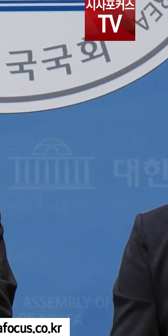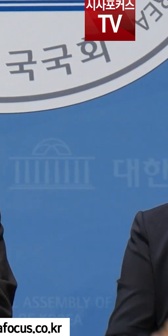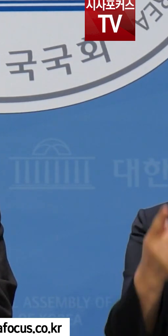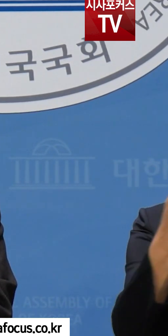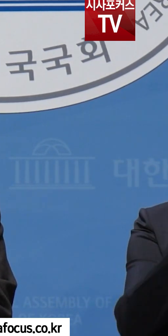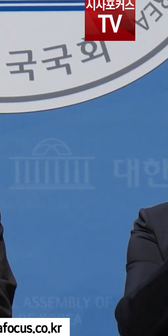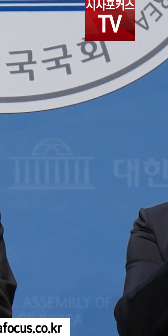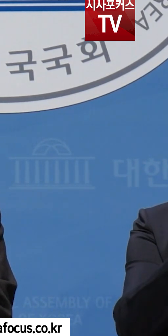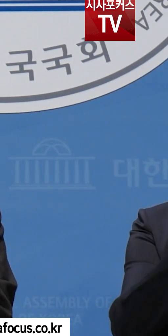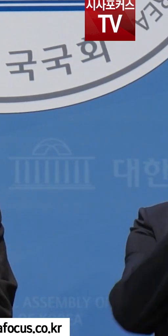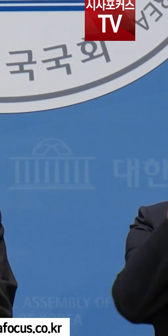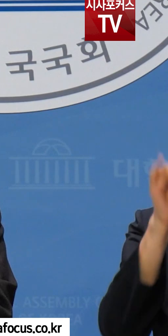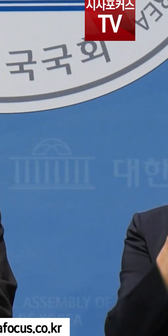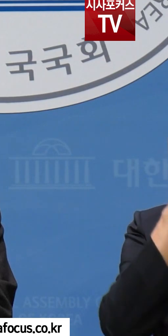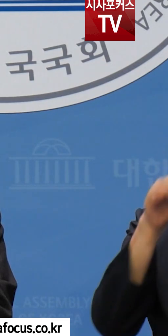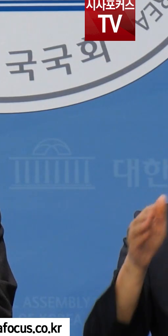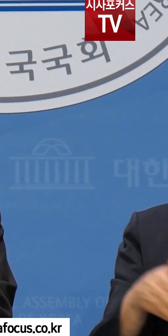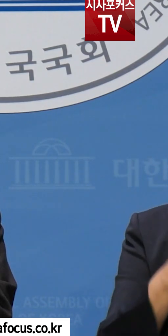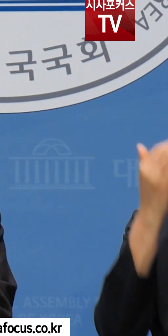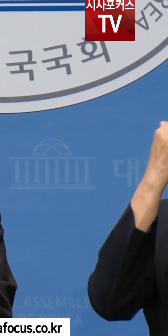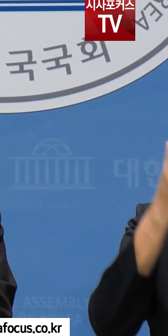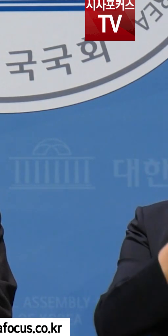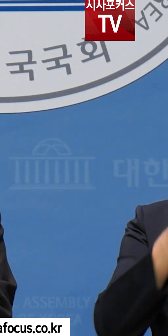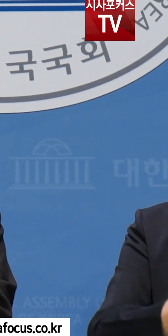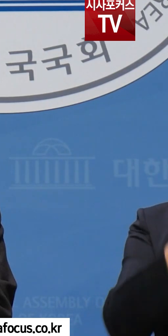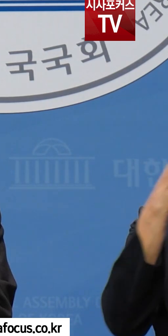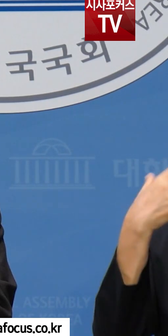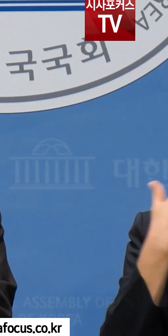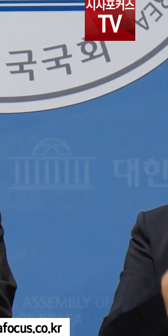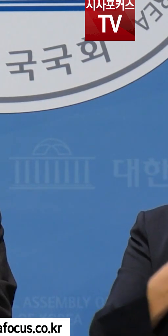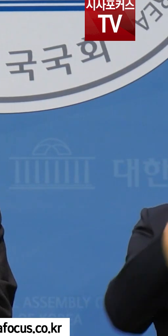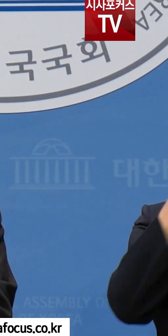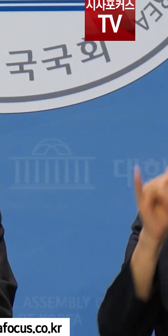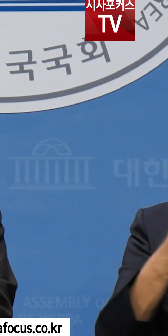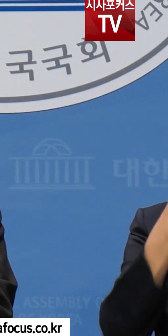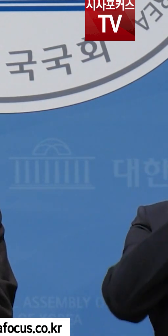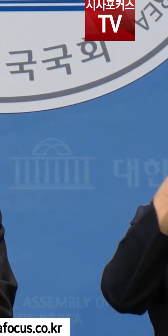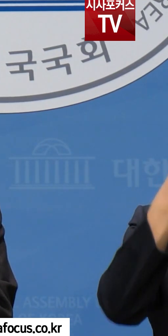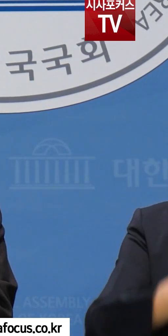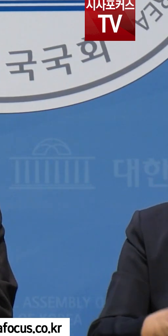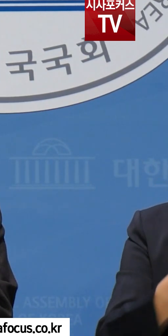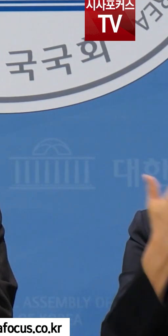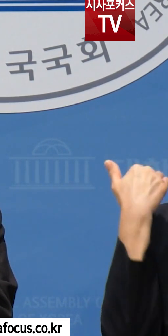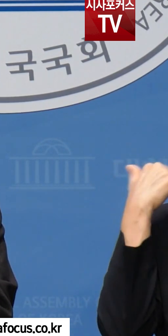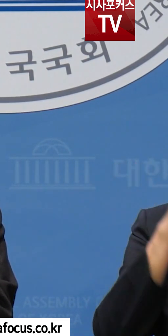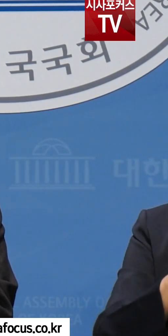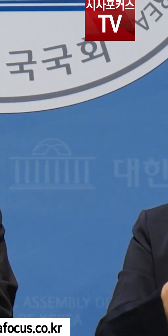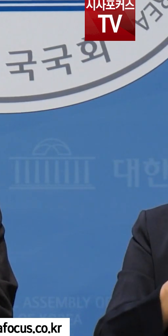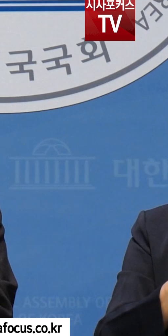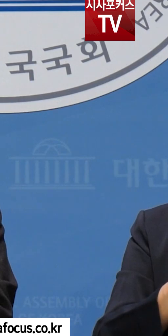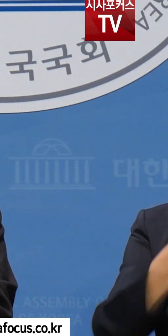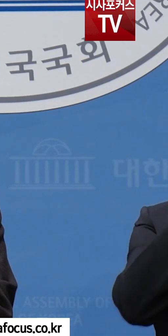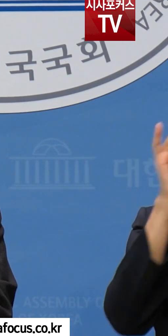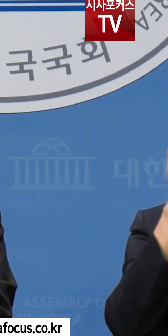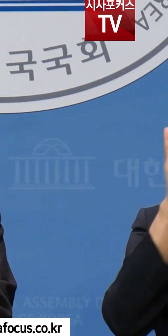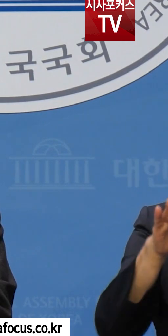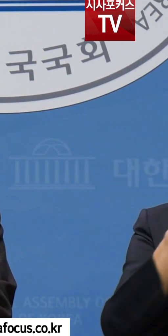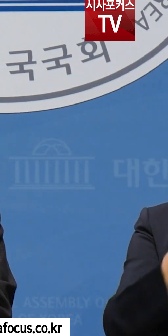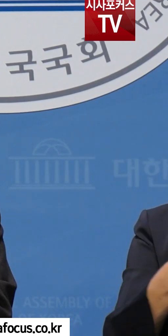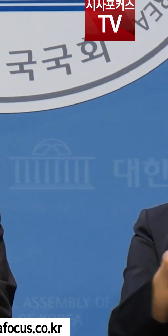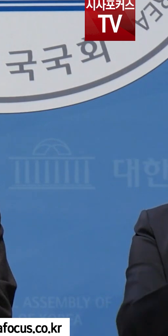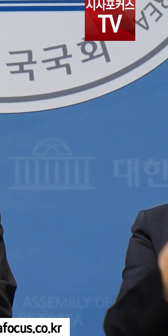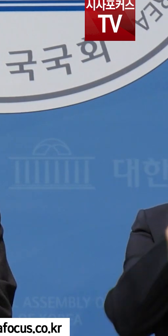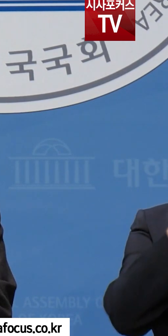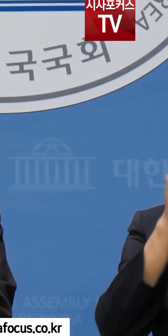첫째, 청년 악기를 막는 윤석열 정부의 청년 예산 감액은 원상 회복하고 청년 미래 세대를